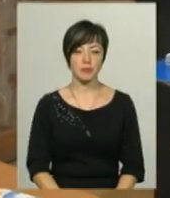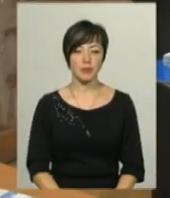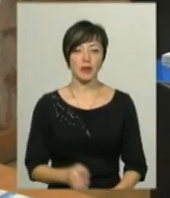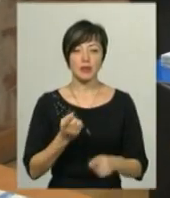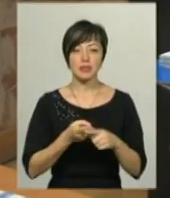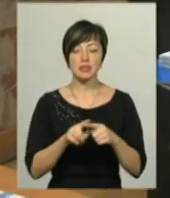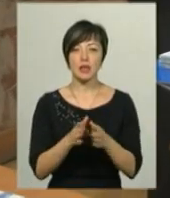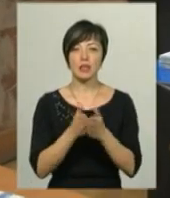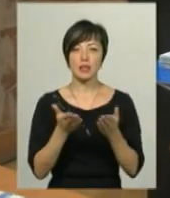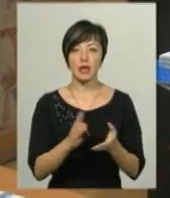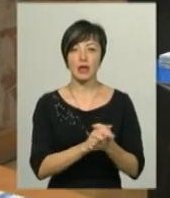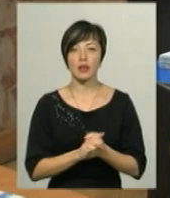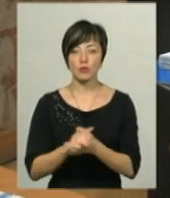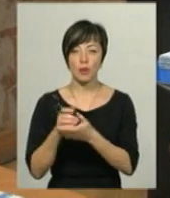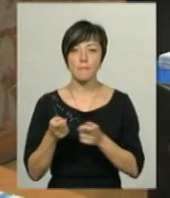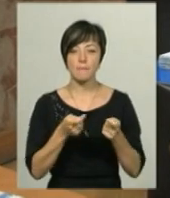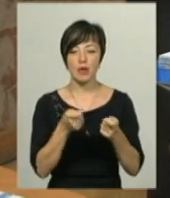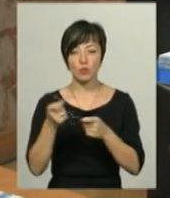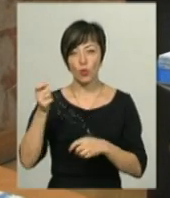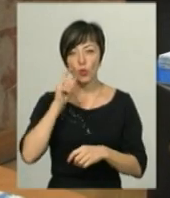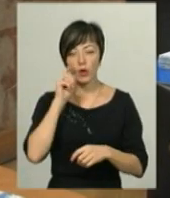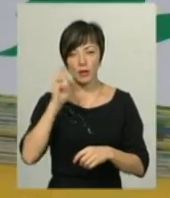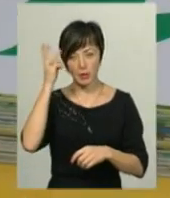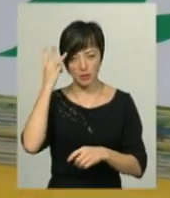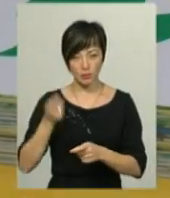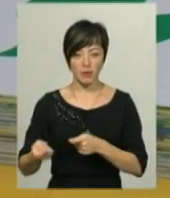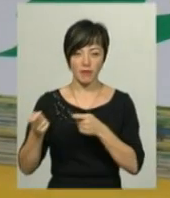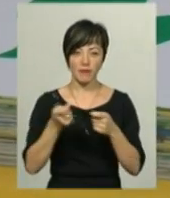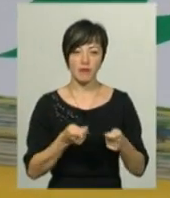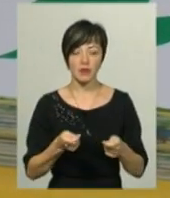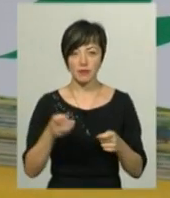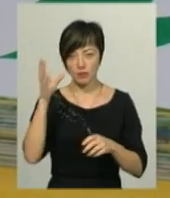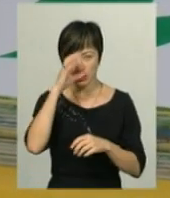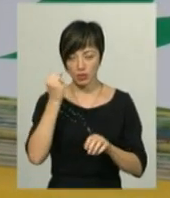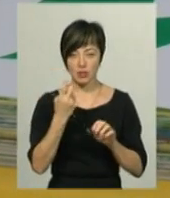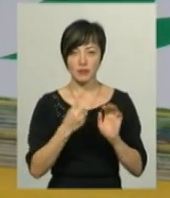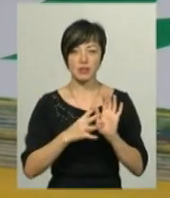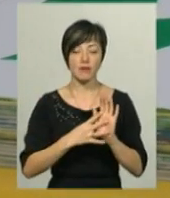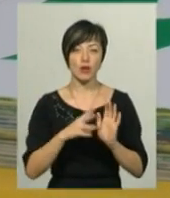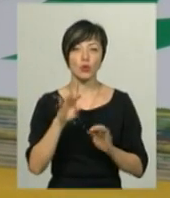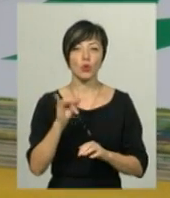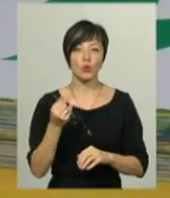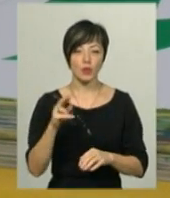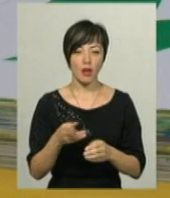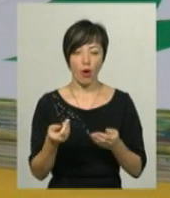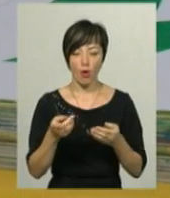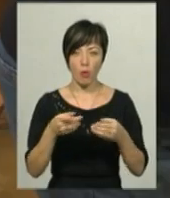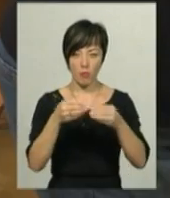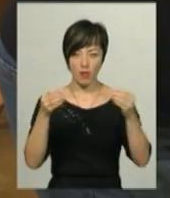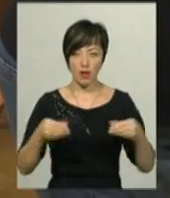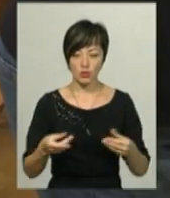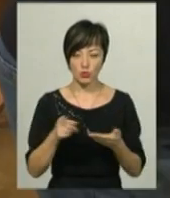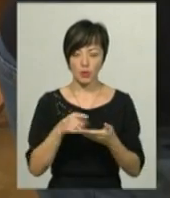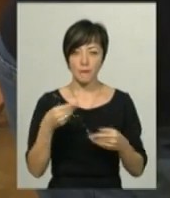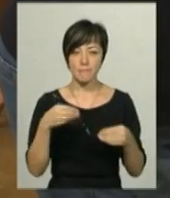книга єдності, яка мандрує Україною. До Хмельницького її привезли у ніч проти 29 грудня. Обкладинка та сторінки у